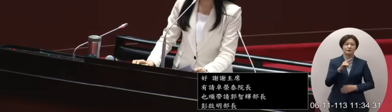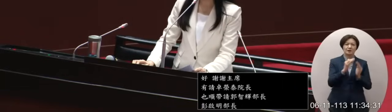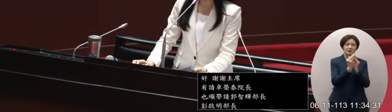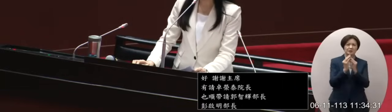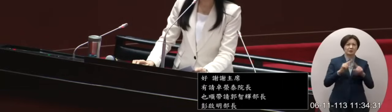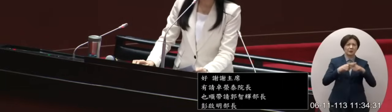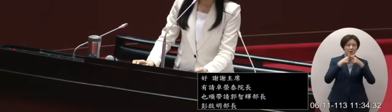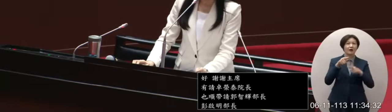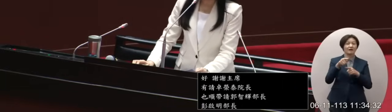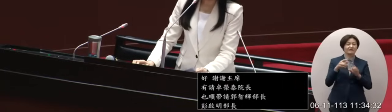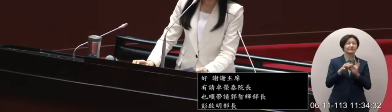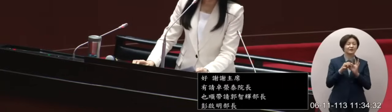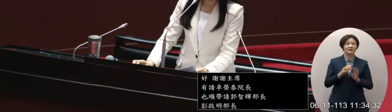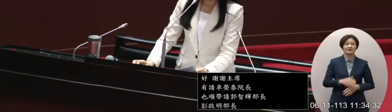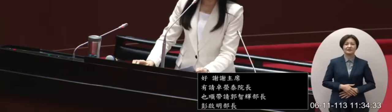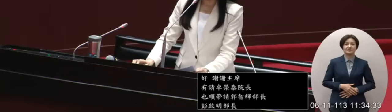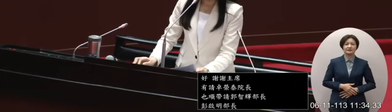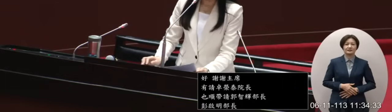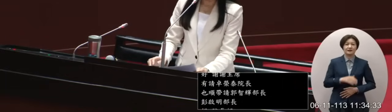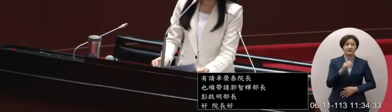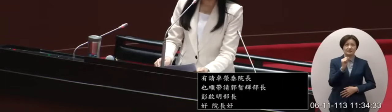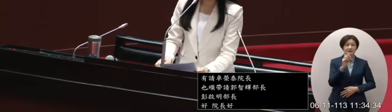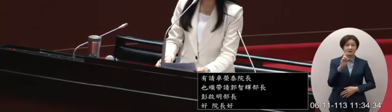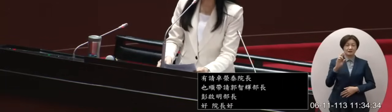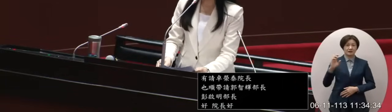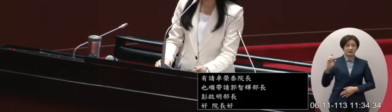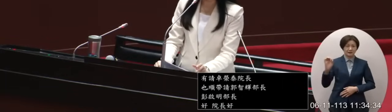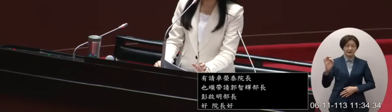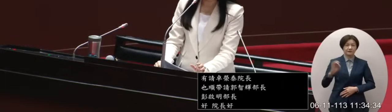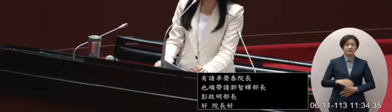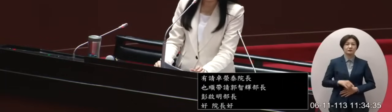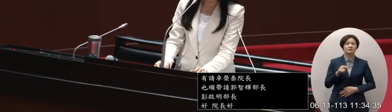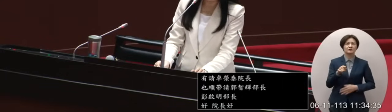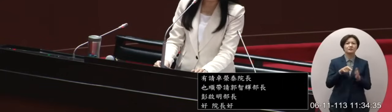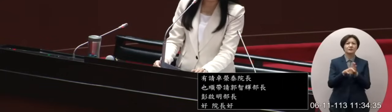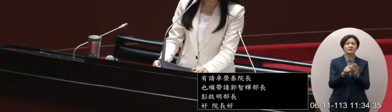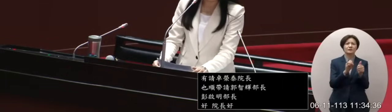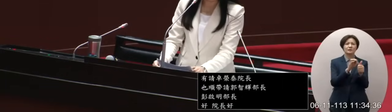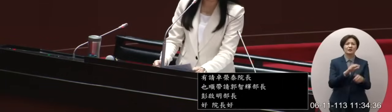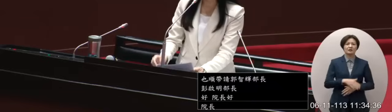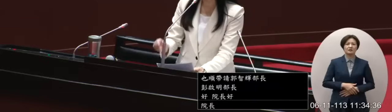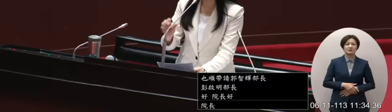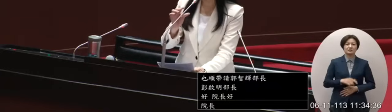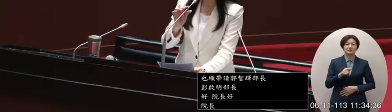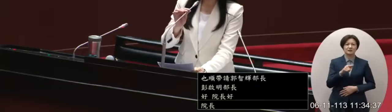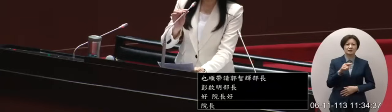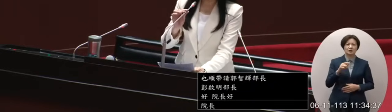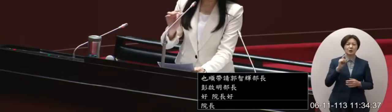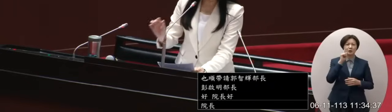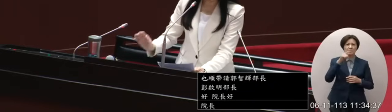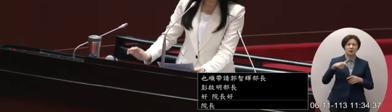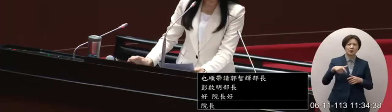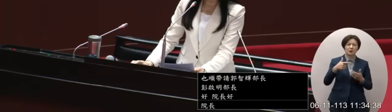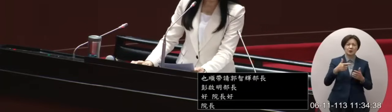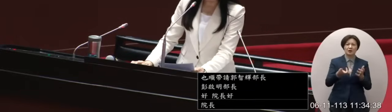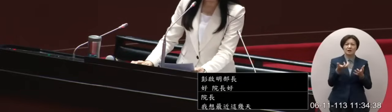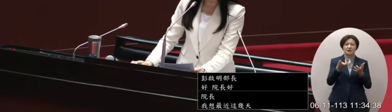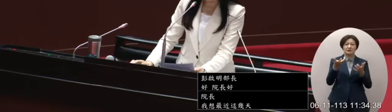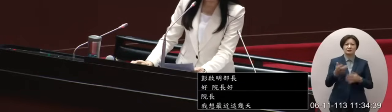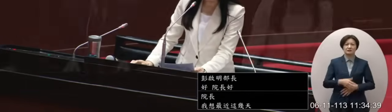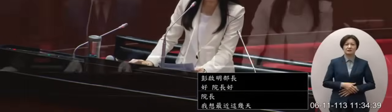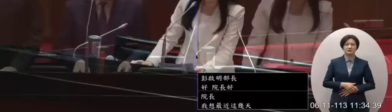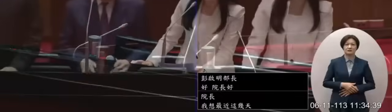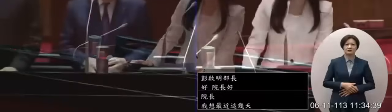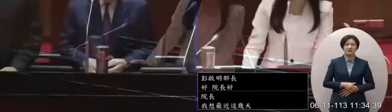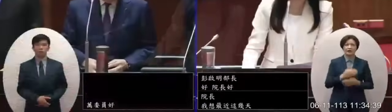必定有关心那我想 SRF 直白的来讲，其实它就是一个烧垃圾了那只是呢，这个垃圾经